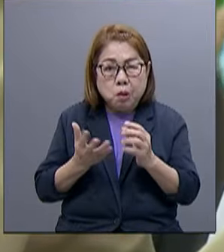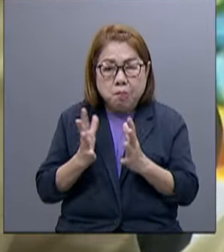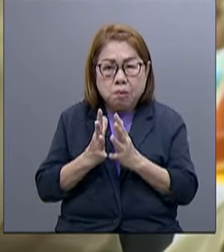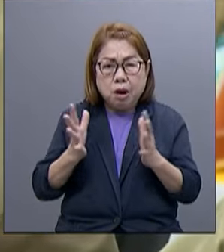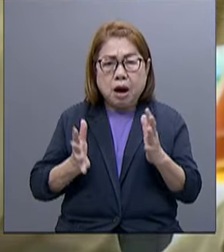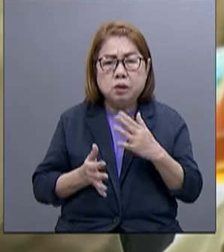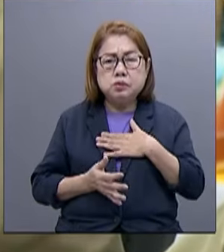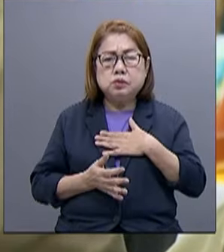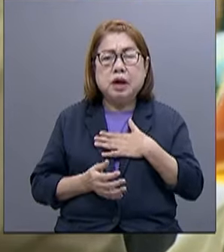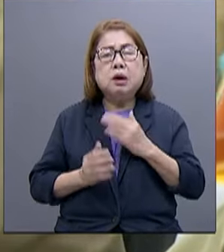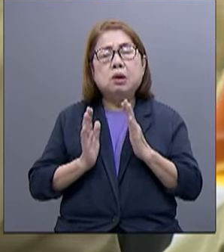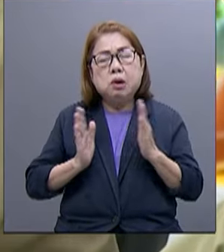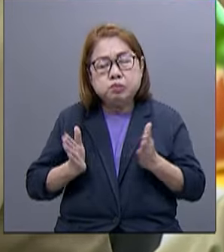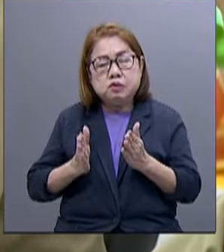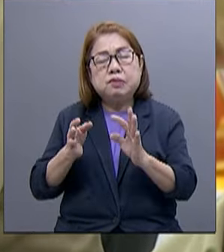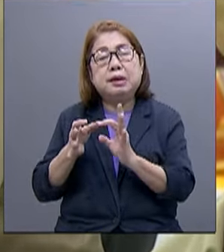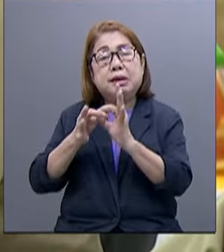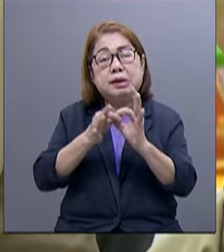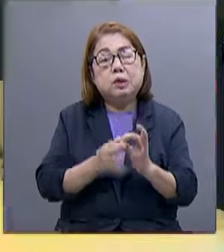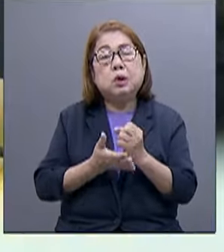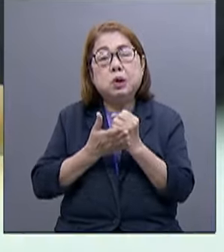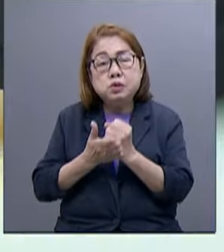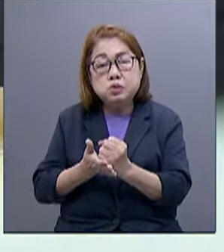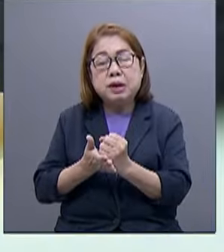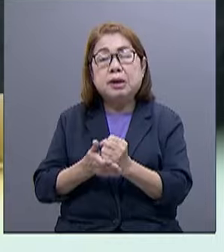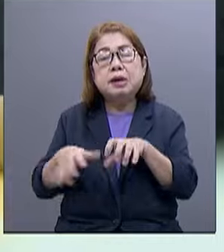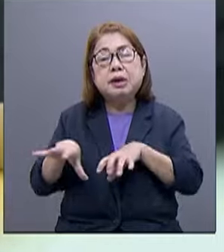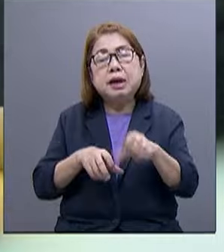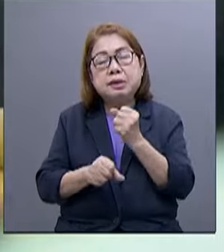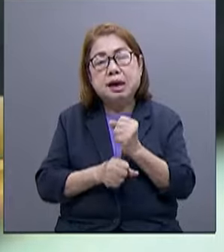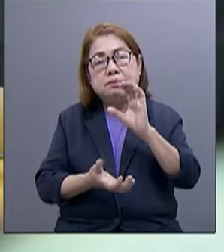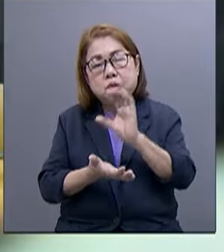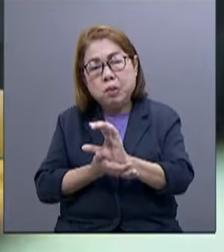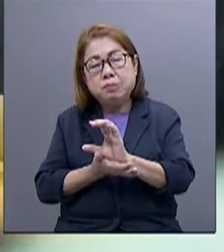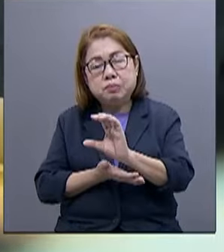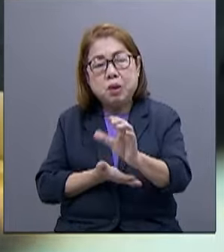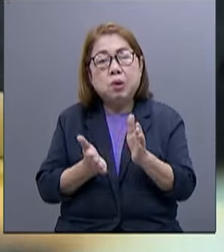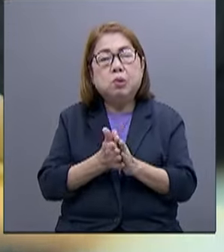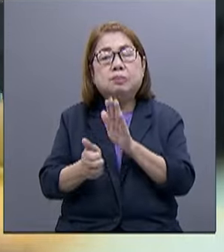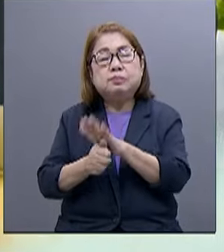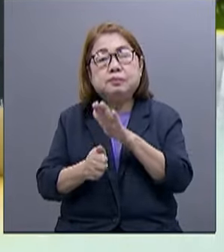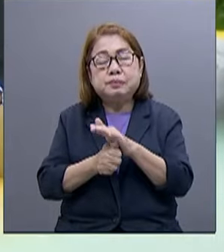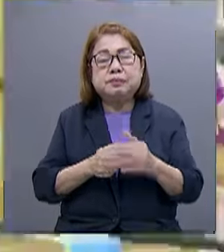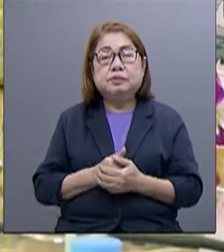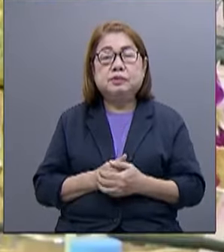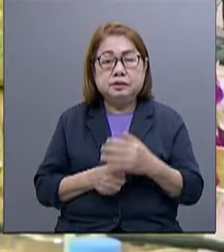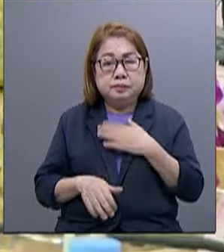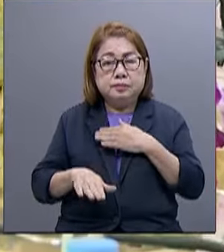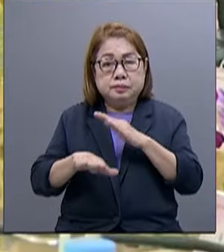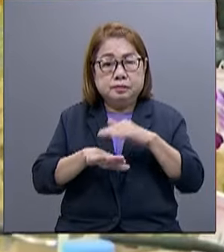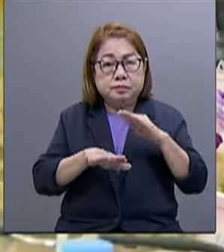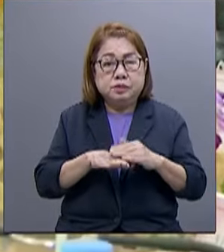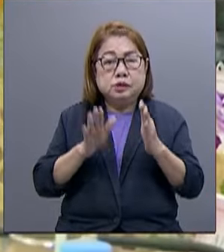ขอบคุณหน่วยงานที่เกี่ยวข้องที่ช่วยดูแลทั้งเรื่องของงบประมาณและการเอาใจใส่ย้ำนะคะว่าอยากให้ตัวเลขผู้ติดย